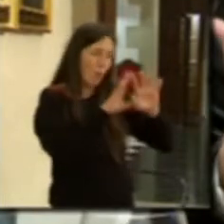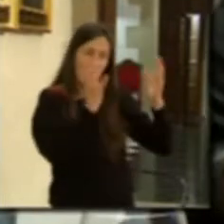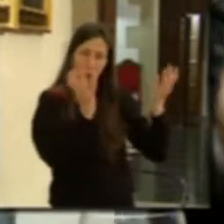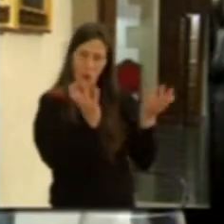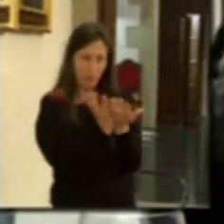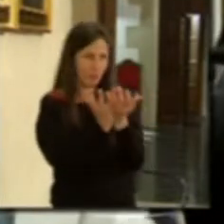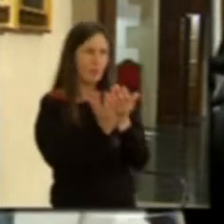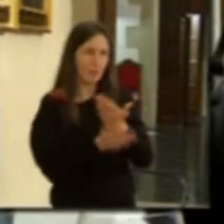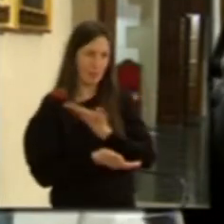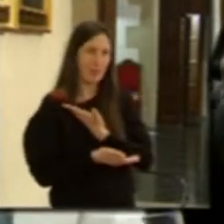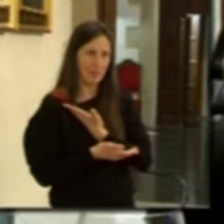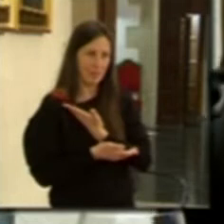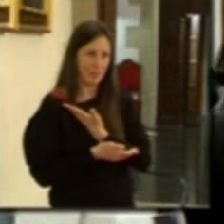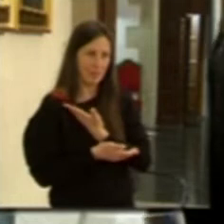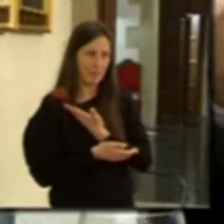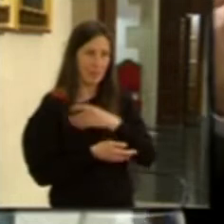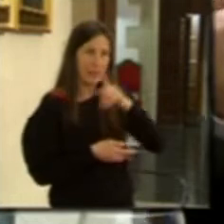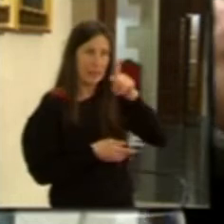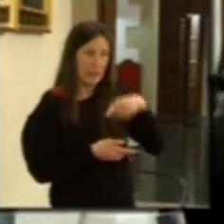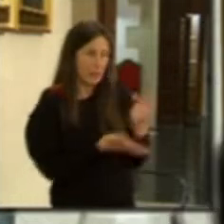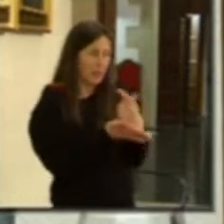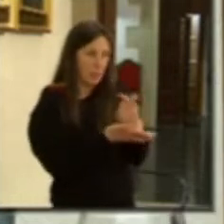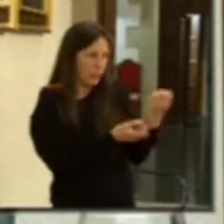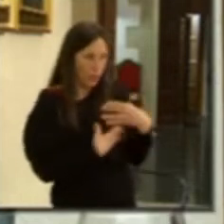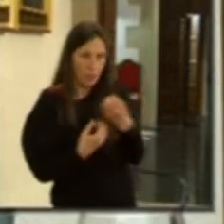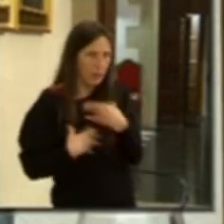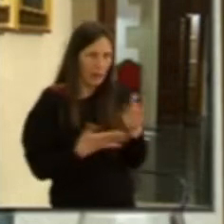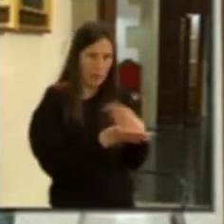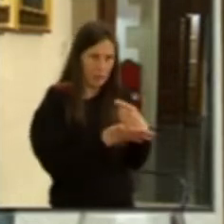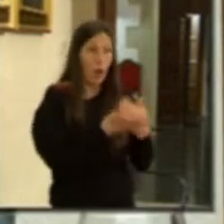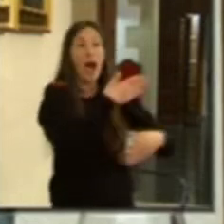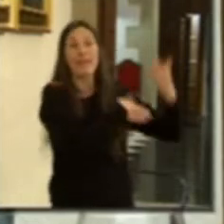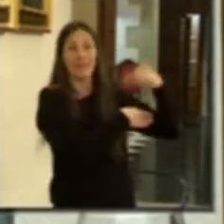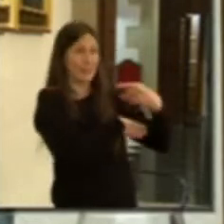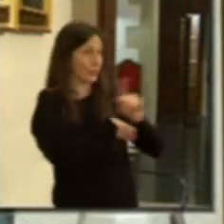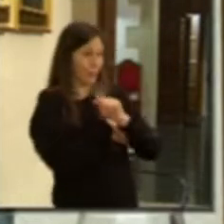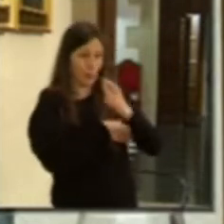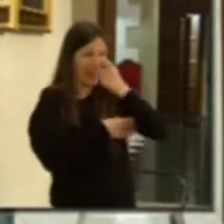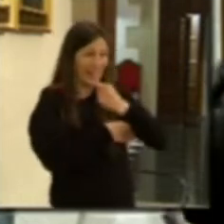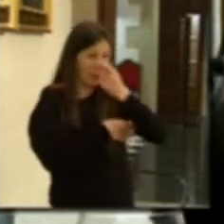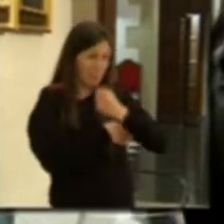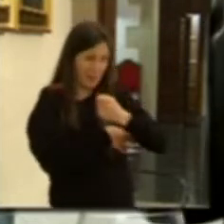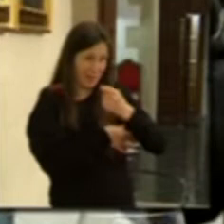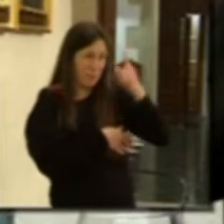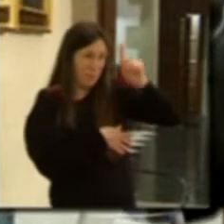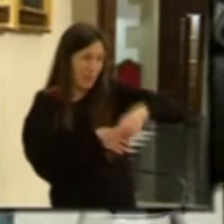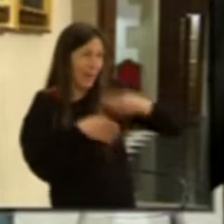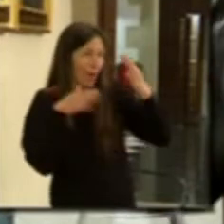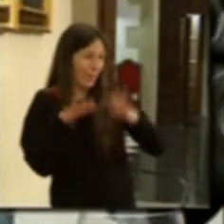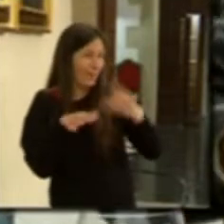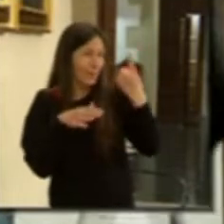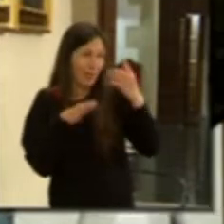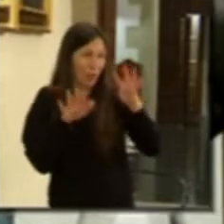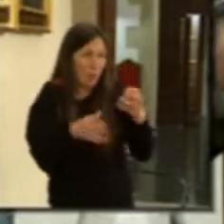més, ens han informat, diríem, al minut, cosa que segurament a la grip del 1919 no era així. Ara estem sabent a cada minut, a cada